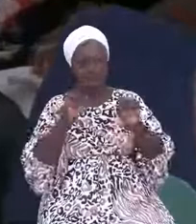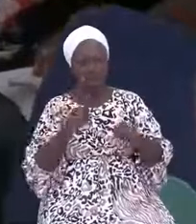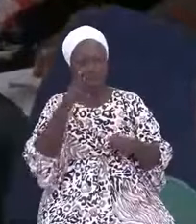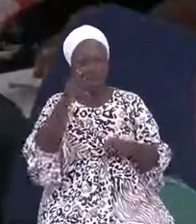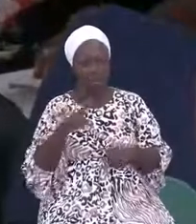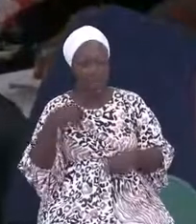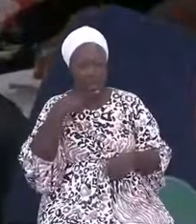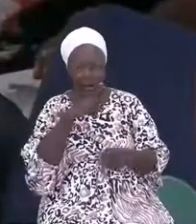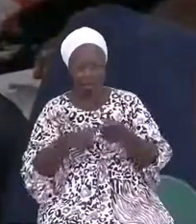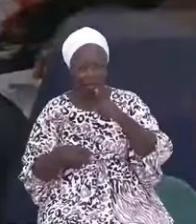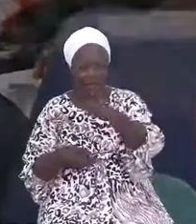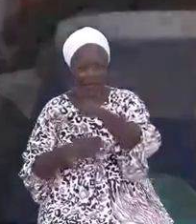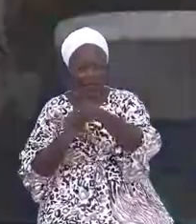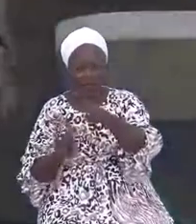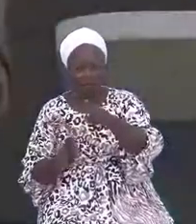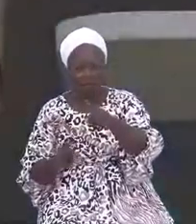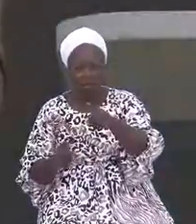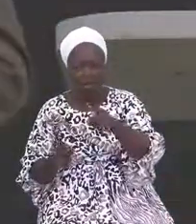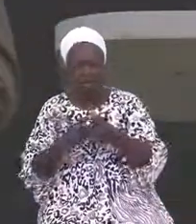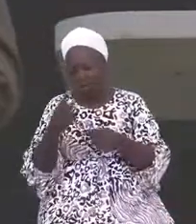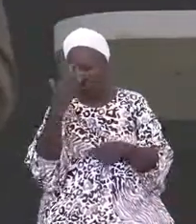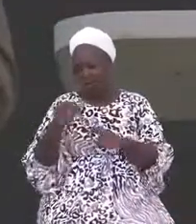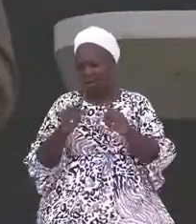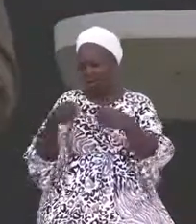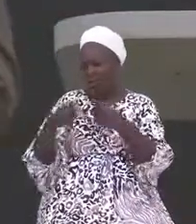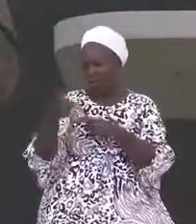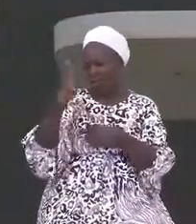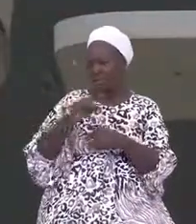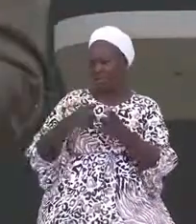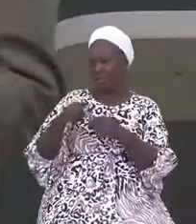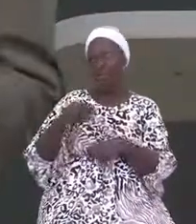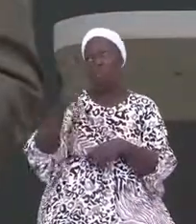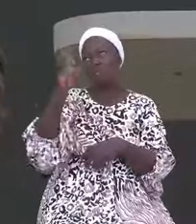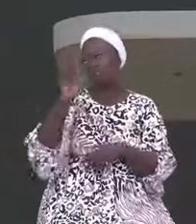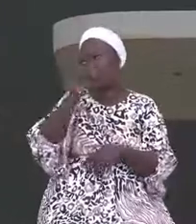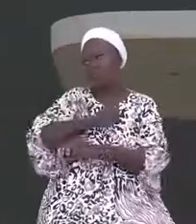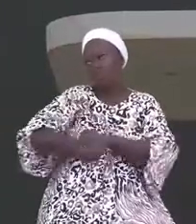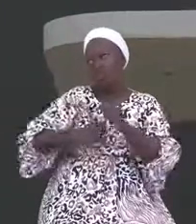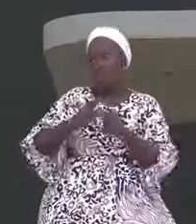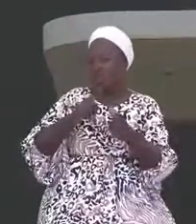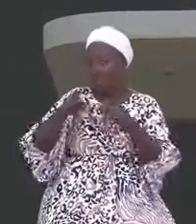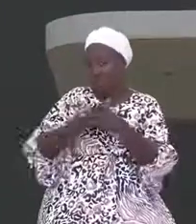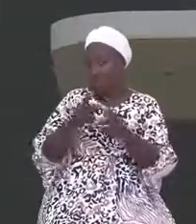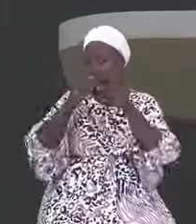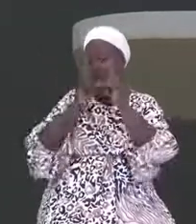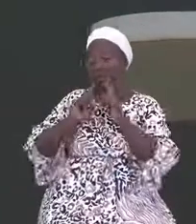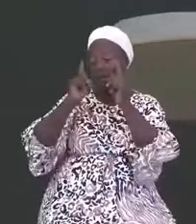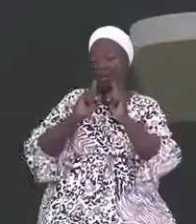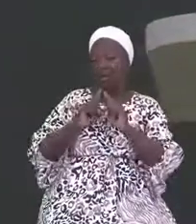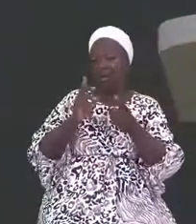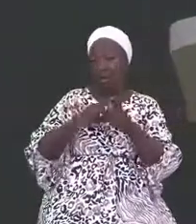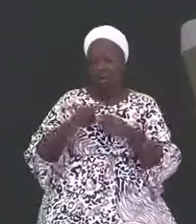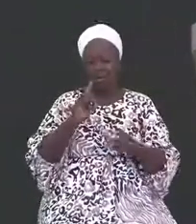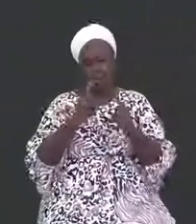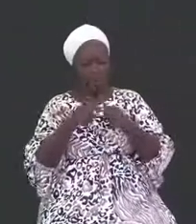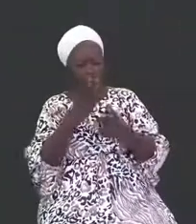Est-ce que tu es allé une fois à Dieu pour dire, Dieu, je souffre, et tu commences à pleurer, tu parles à quelqu'un comme si tu veux le